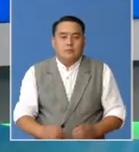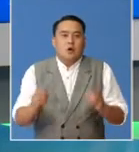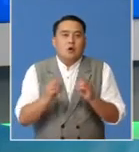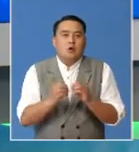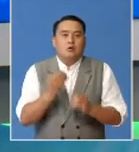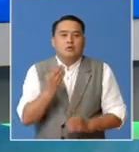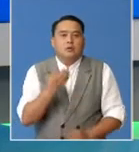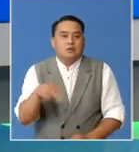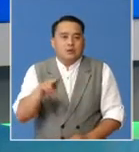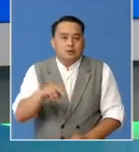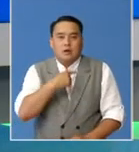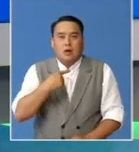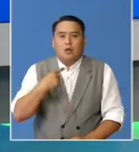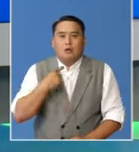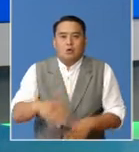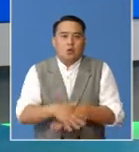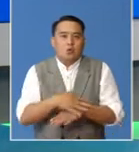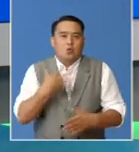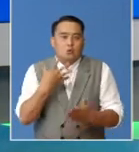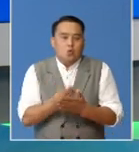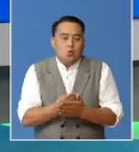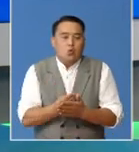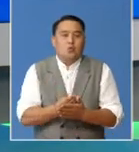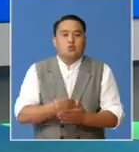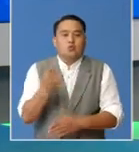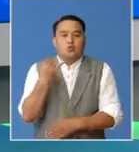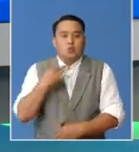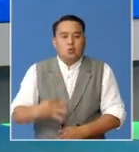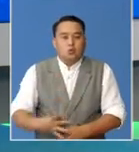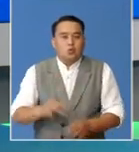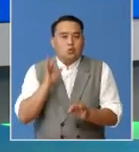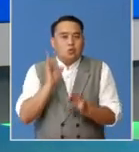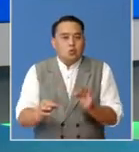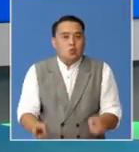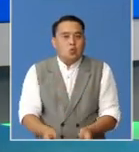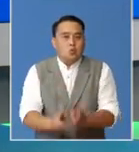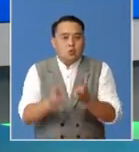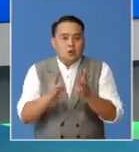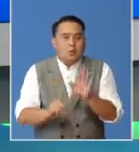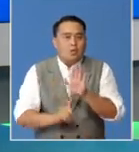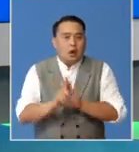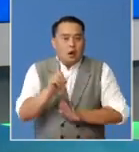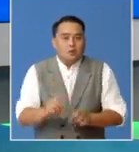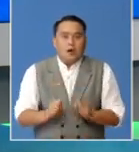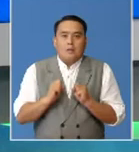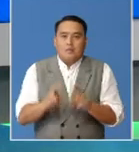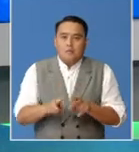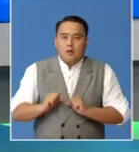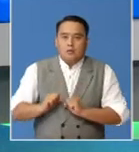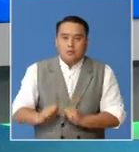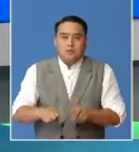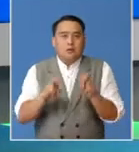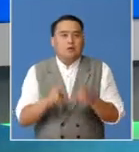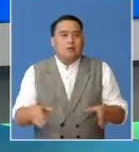10 шілдеде Талдықорған қаласының тұрғыны өз ұлын өртеп жібермек болғаны ел есінде. Бала өмірі қыл үстінде тұрғанда қауіптің бетін арнайы